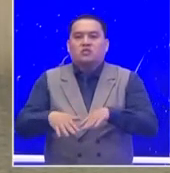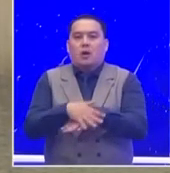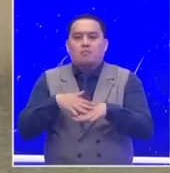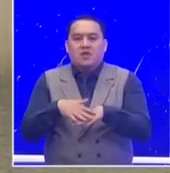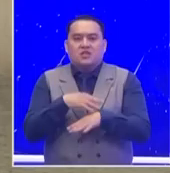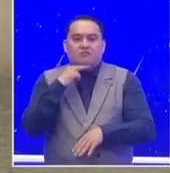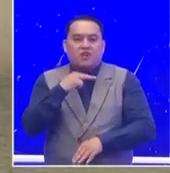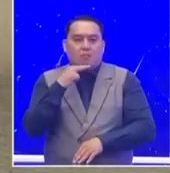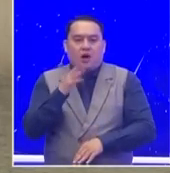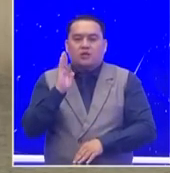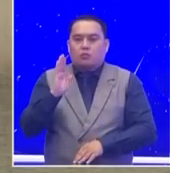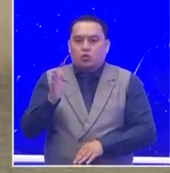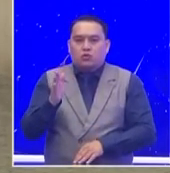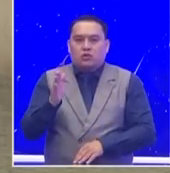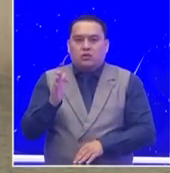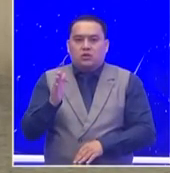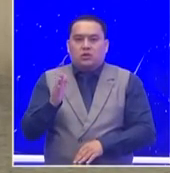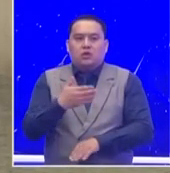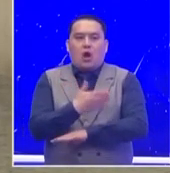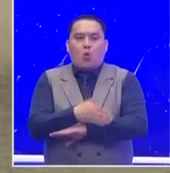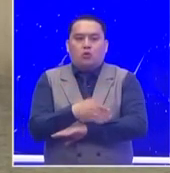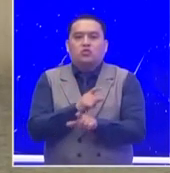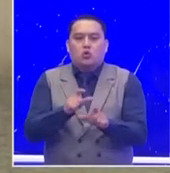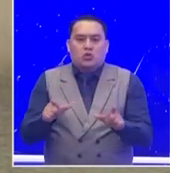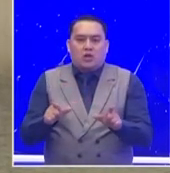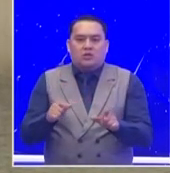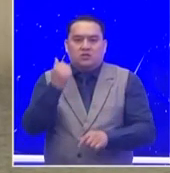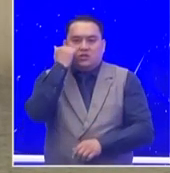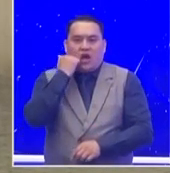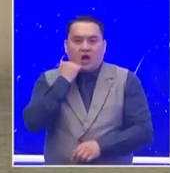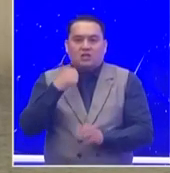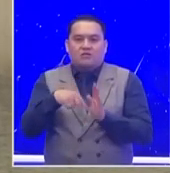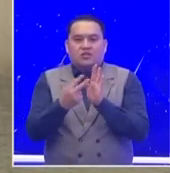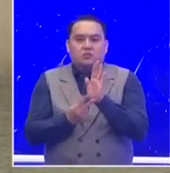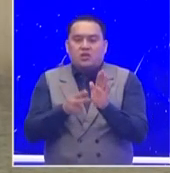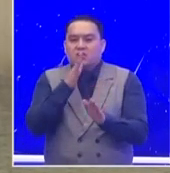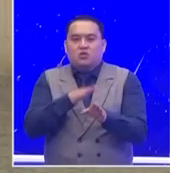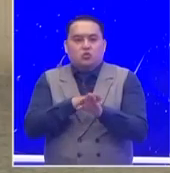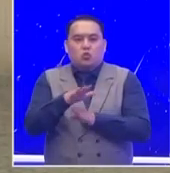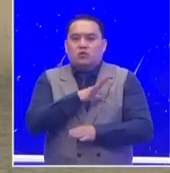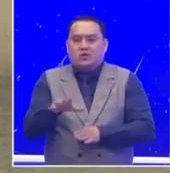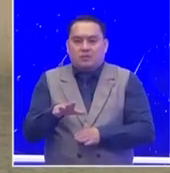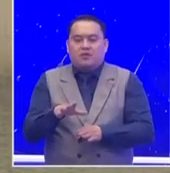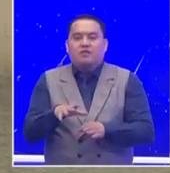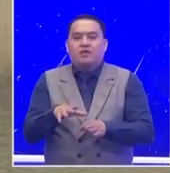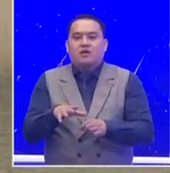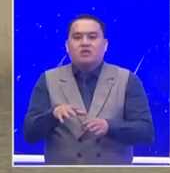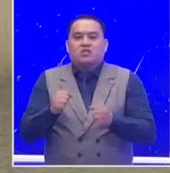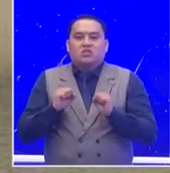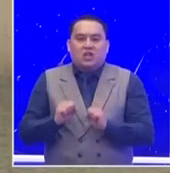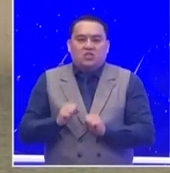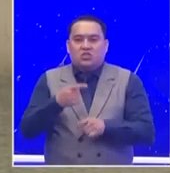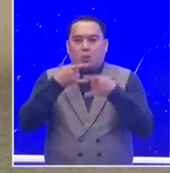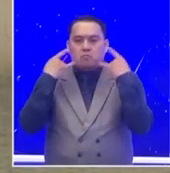Особое внимание будет уделяться нахождению на улице граждан пожилого несовершеннолетнего возраста, а также наличие у граждан защитных